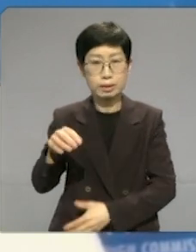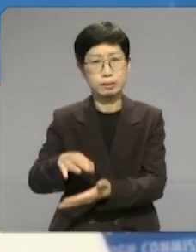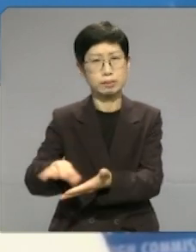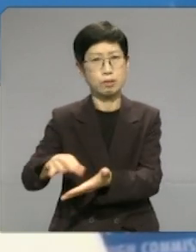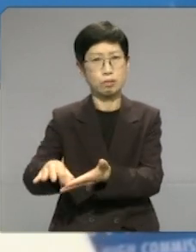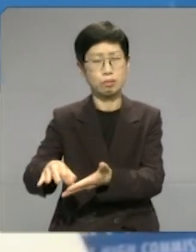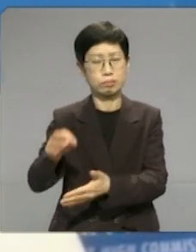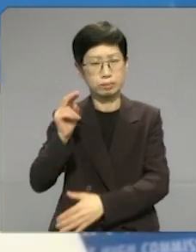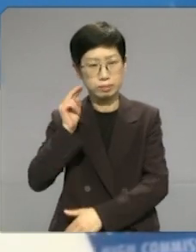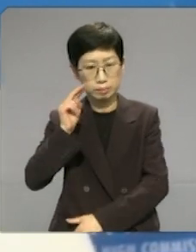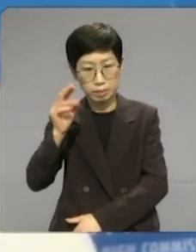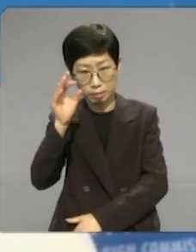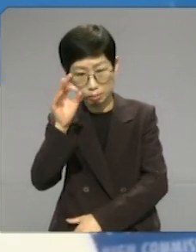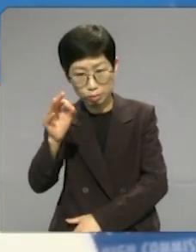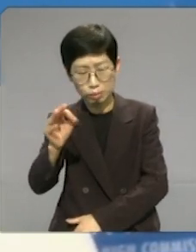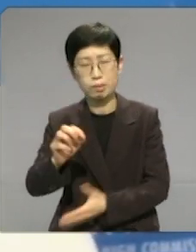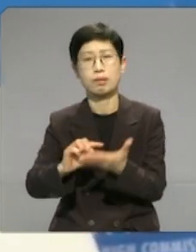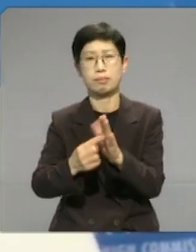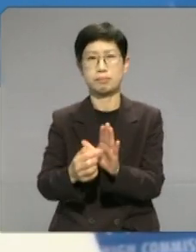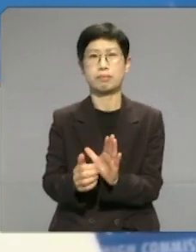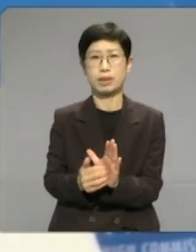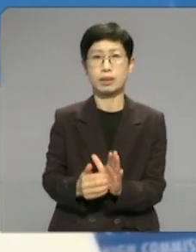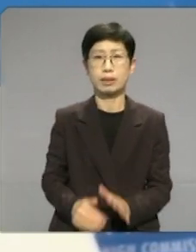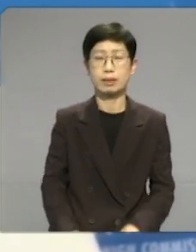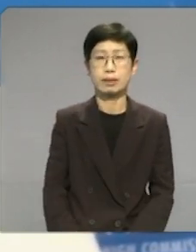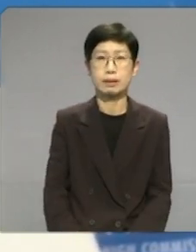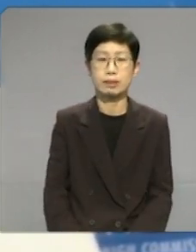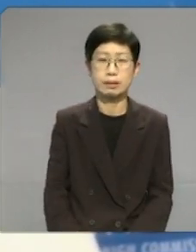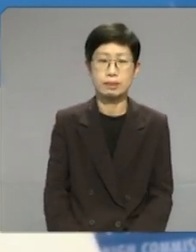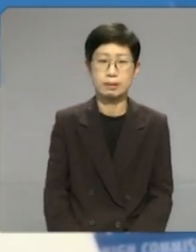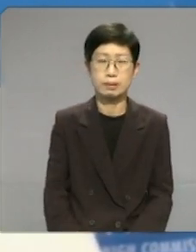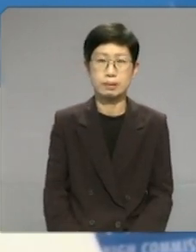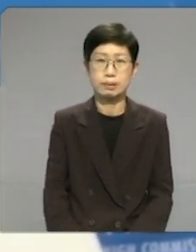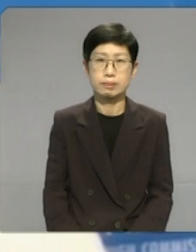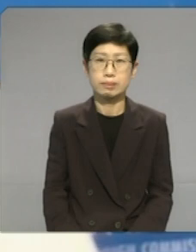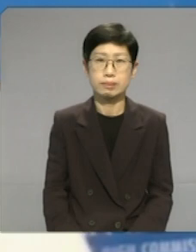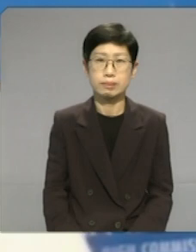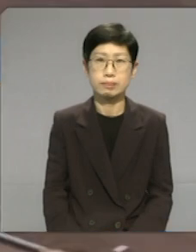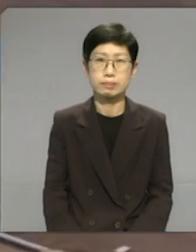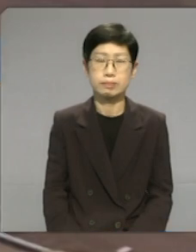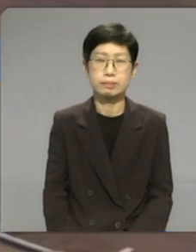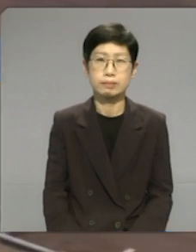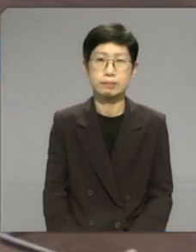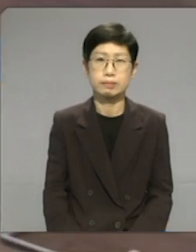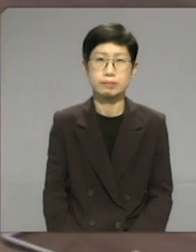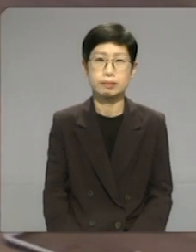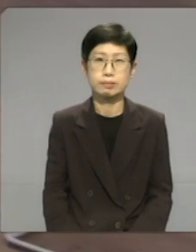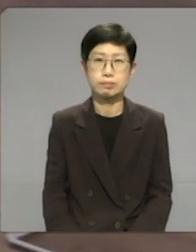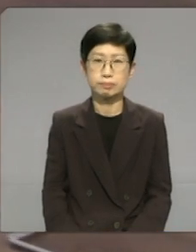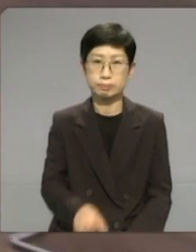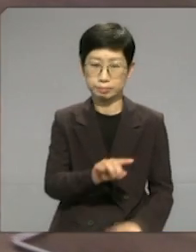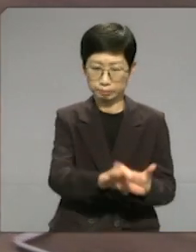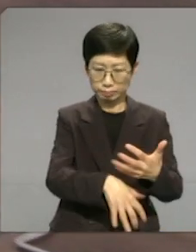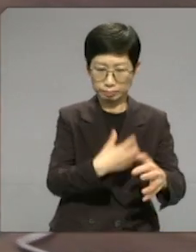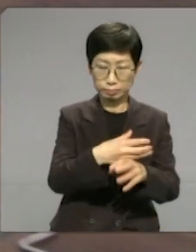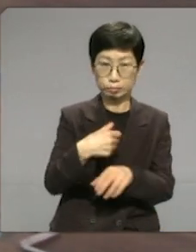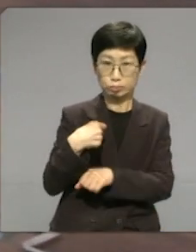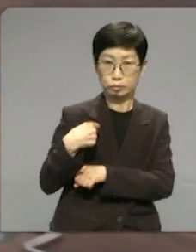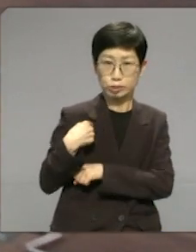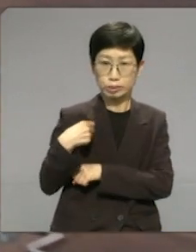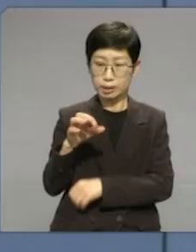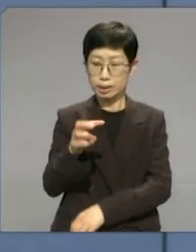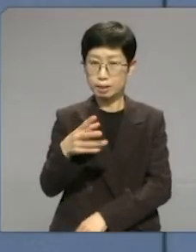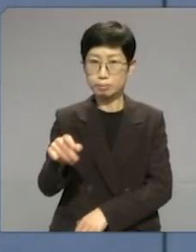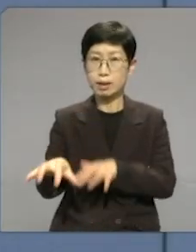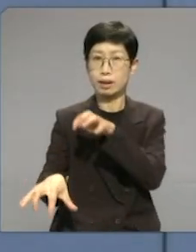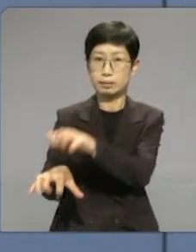mortar shells and rockets fired from fighter jets in residential districts. 신속지원군이 알파시르를